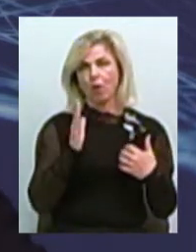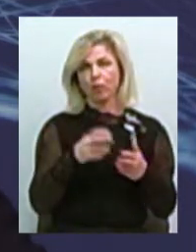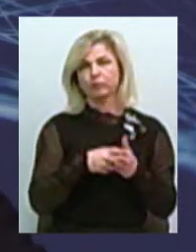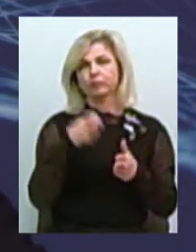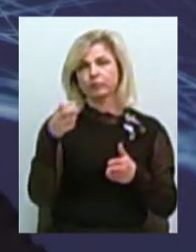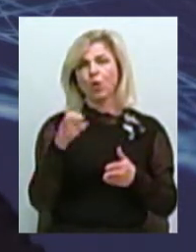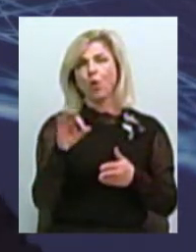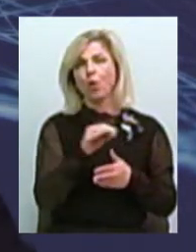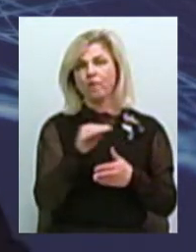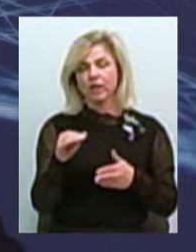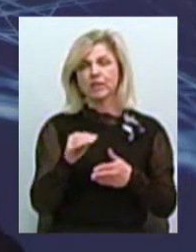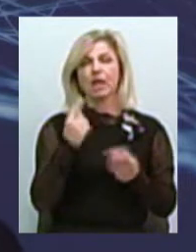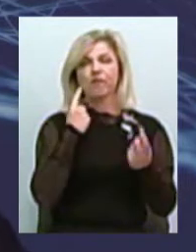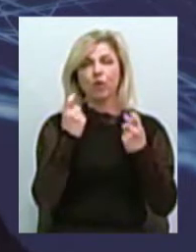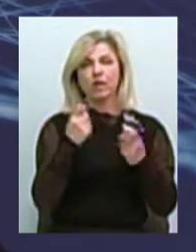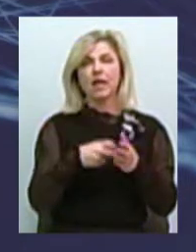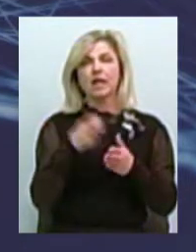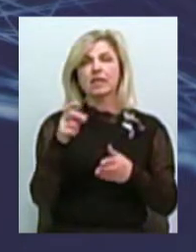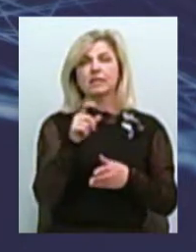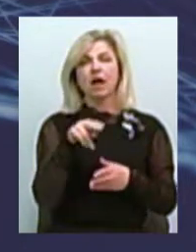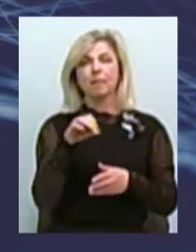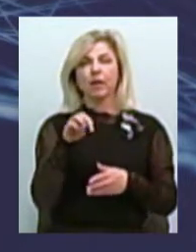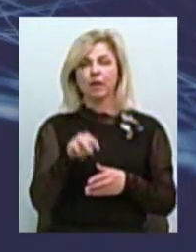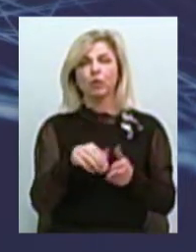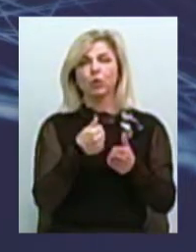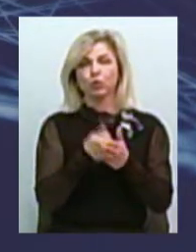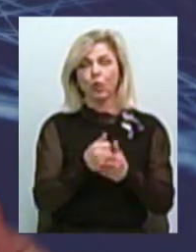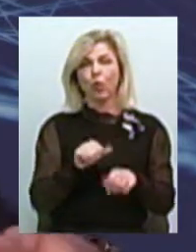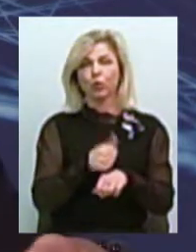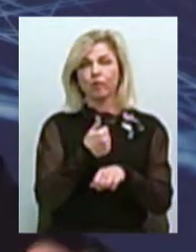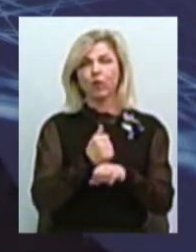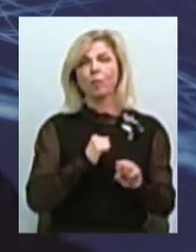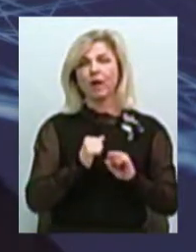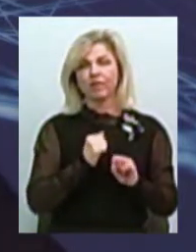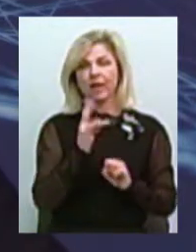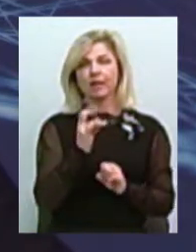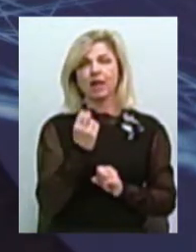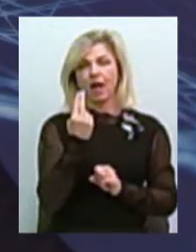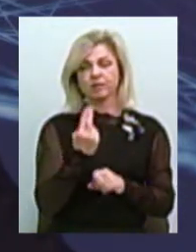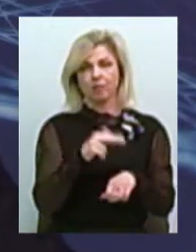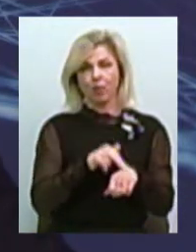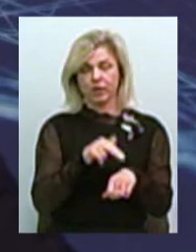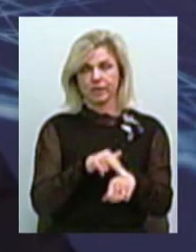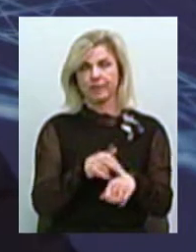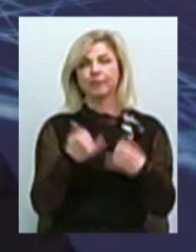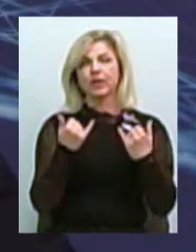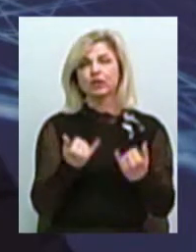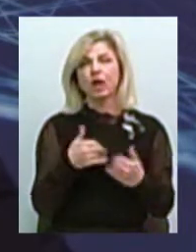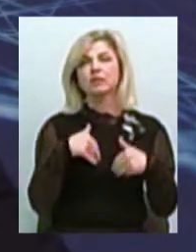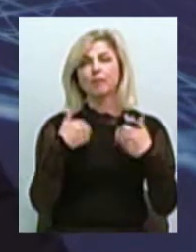офіційний інформаційний запит до Головного управління Національної поліції. А зараз я пропоную послухати